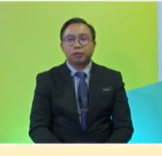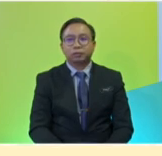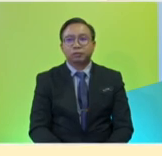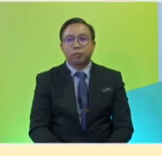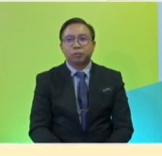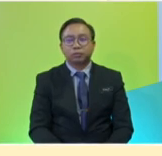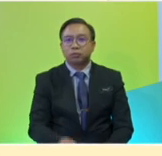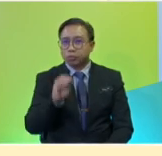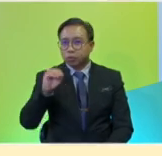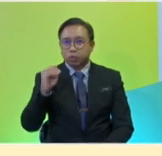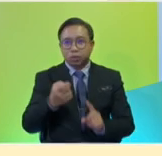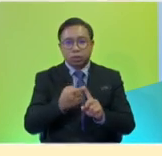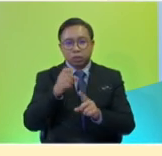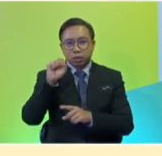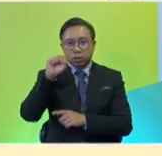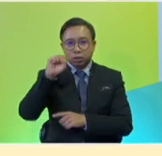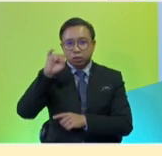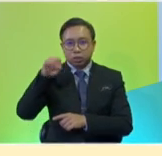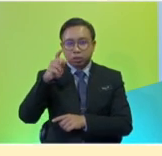murid dari